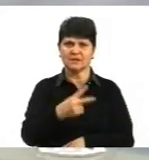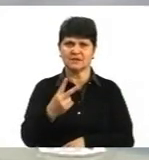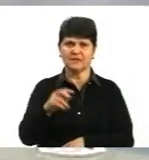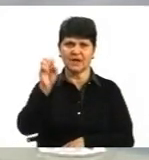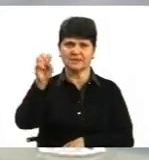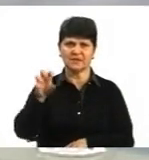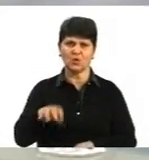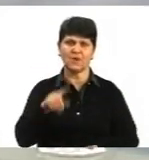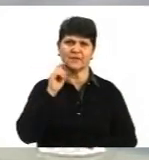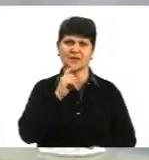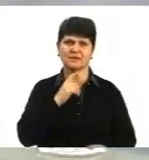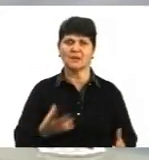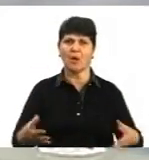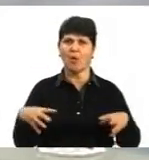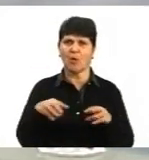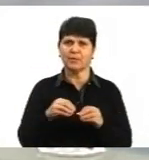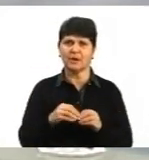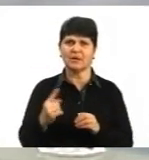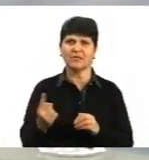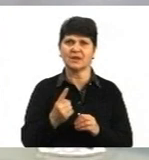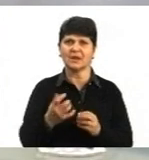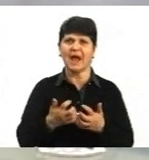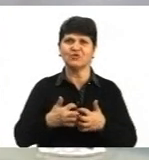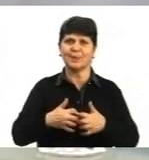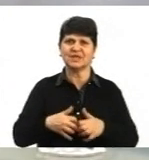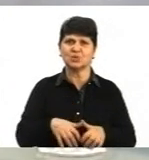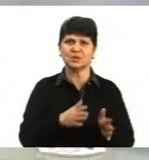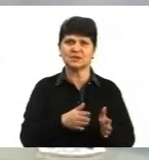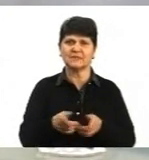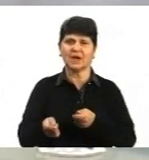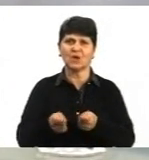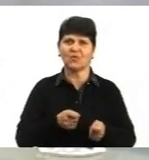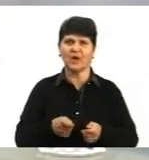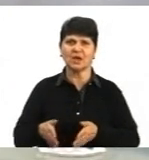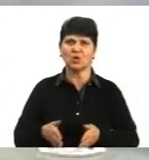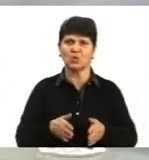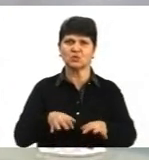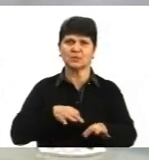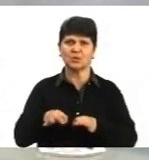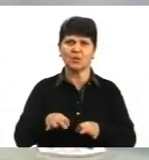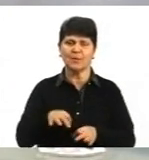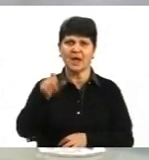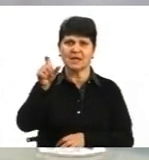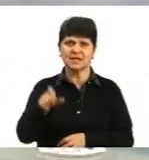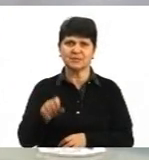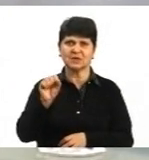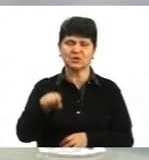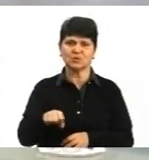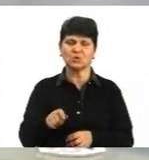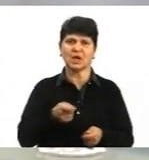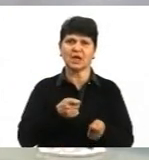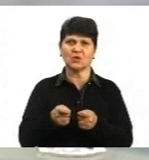Вінниці об'єднані в єдину автоматизовану систему керування дорожнім рухом. Диспетчер може контролювати їхній стан,